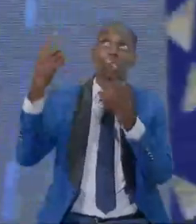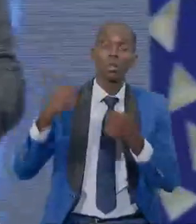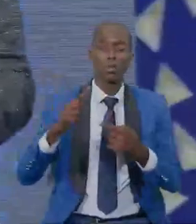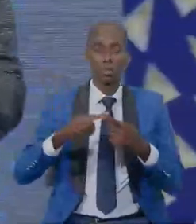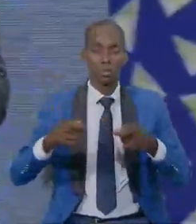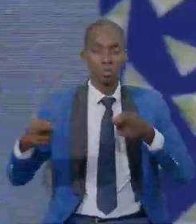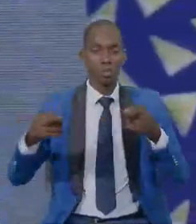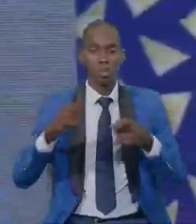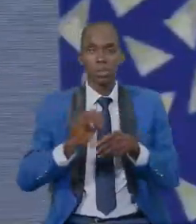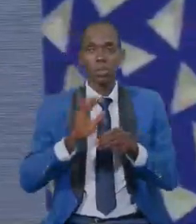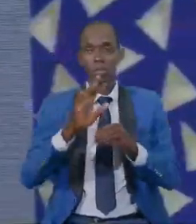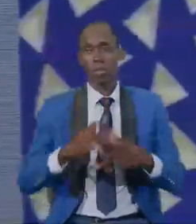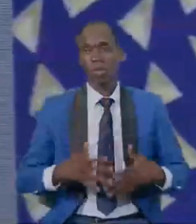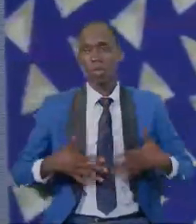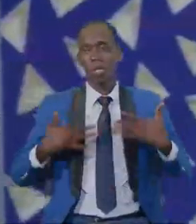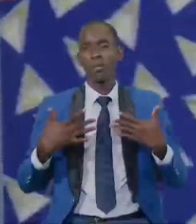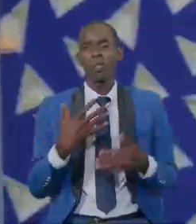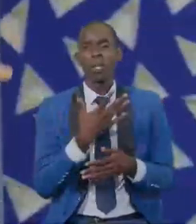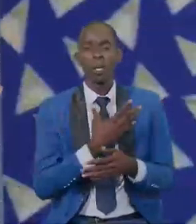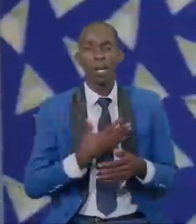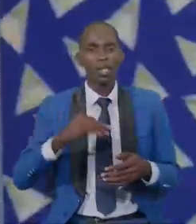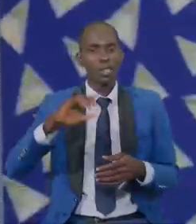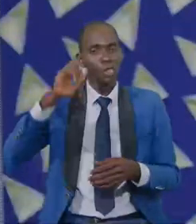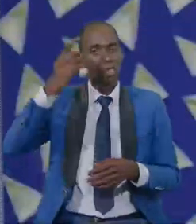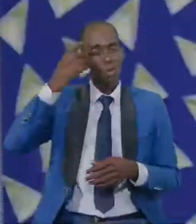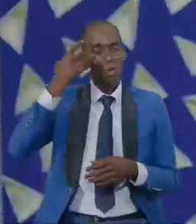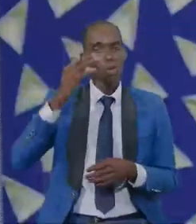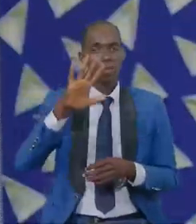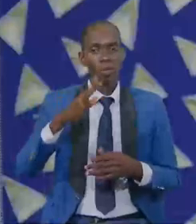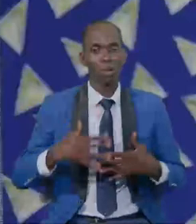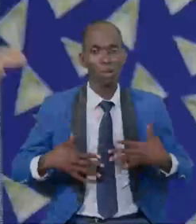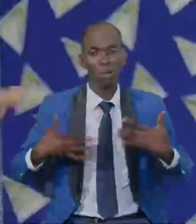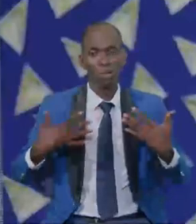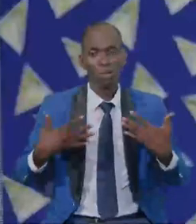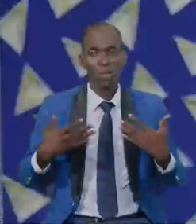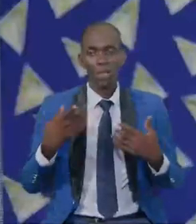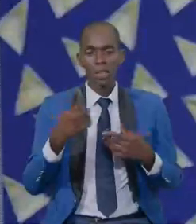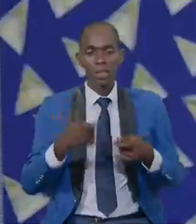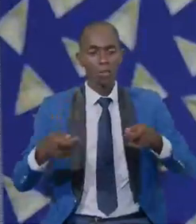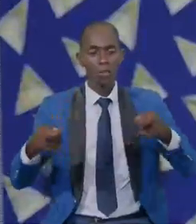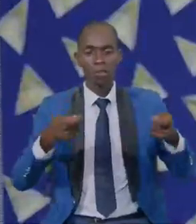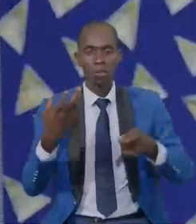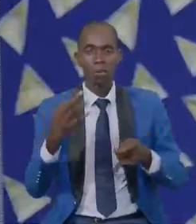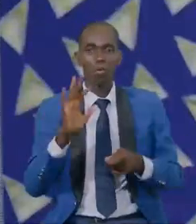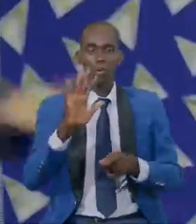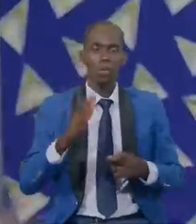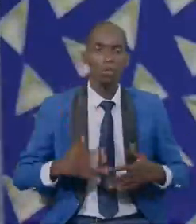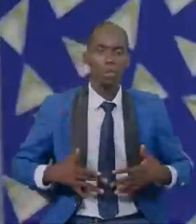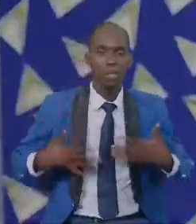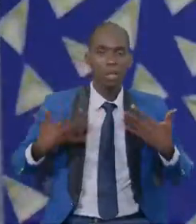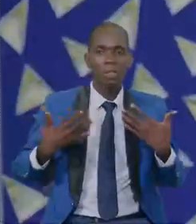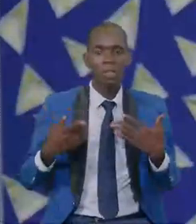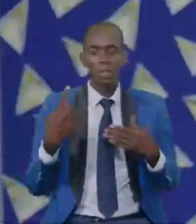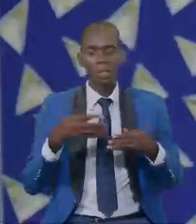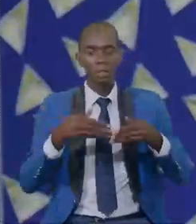quand il vient régner dans votre vie, le gouvernement de votre vie, le contrôle de votre